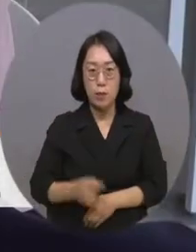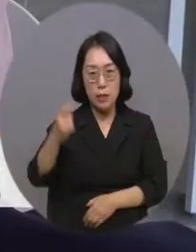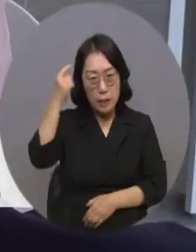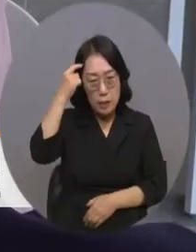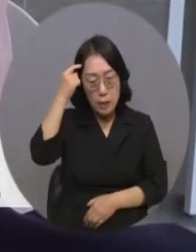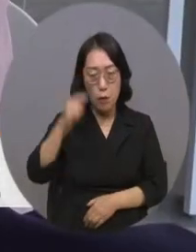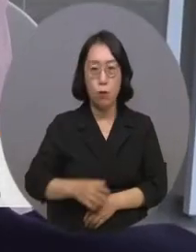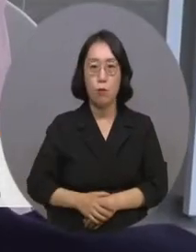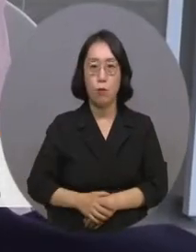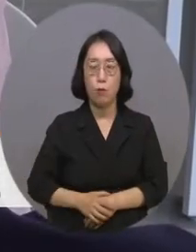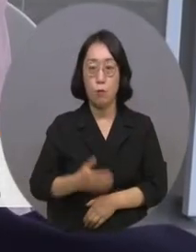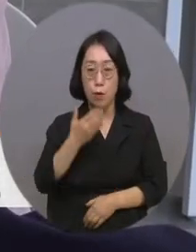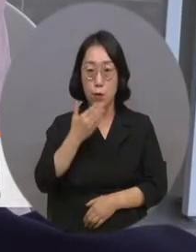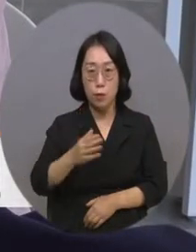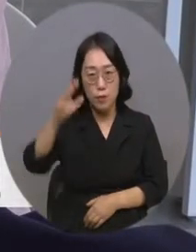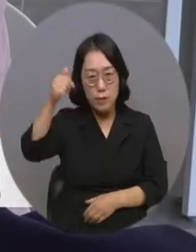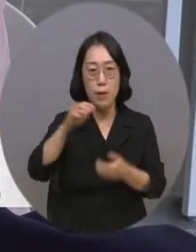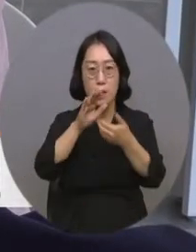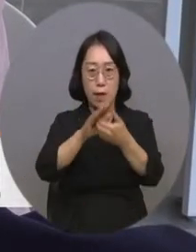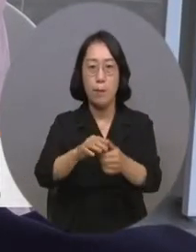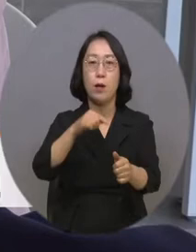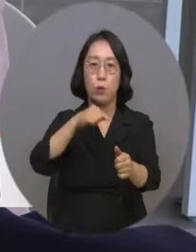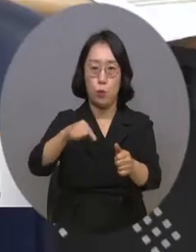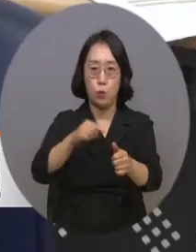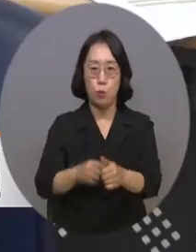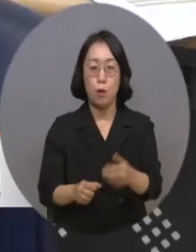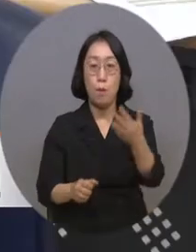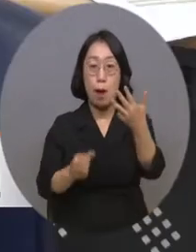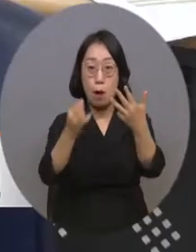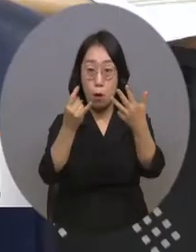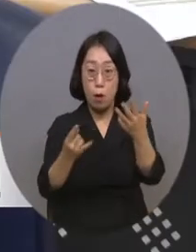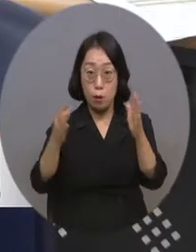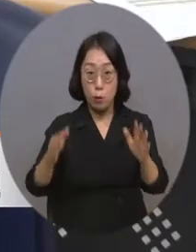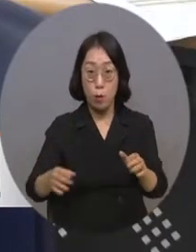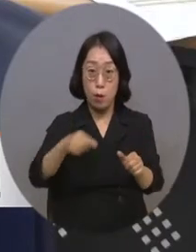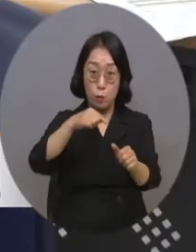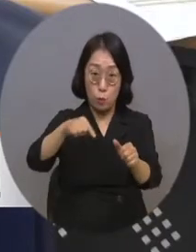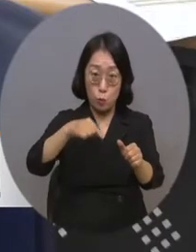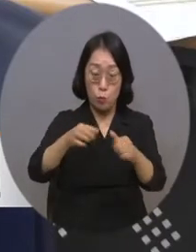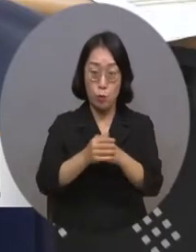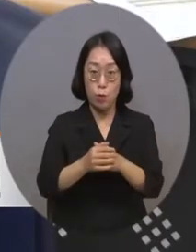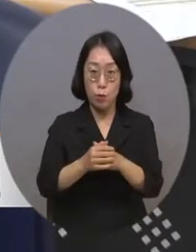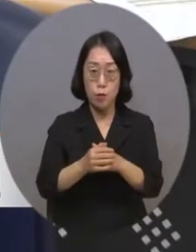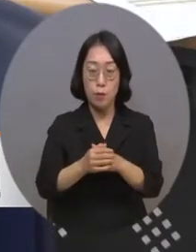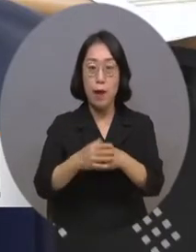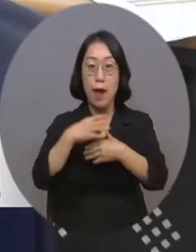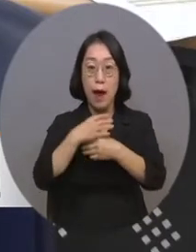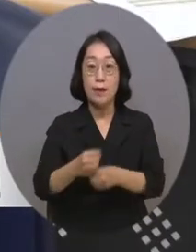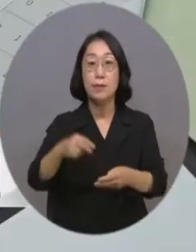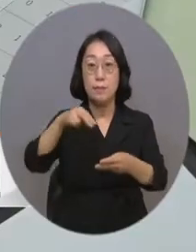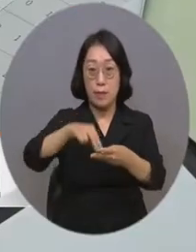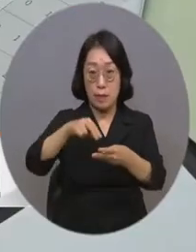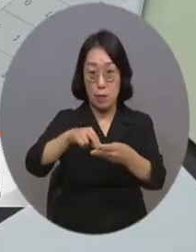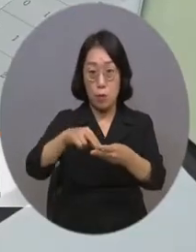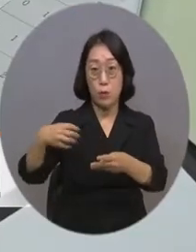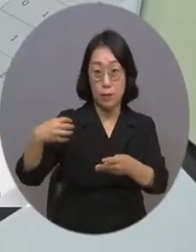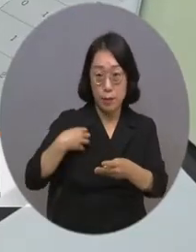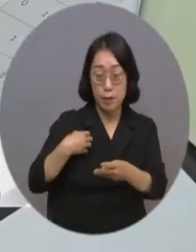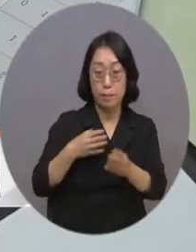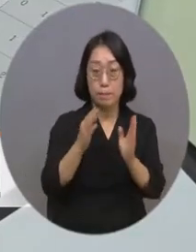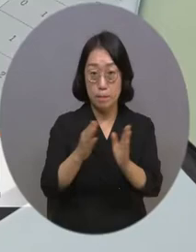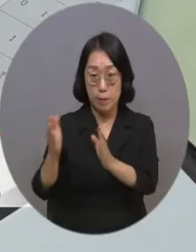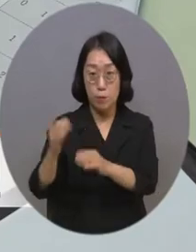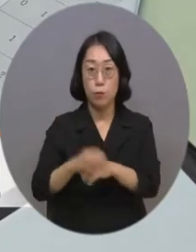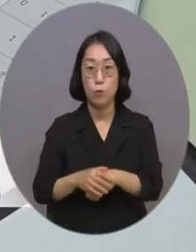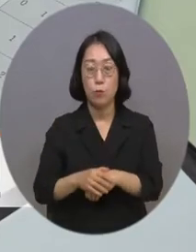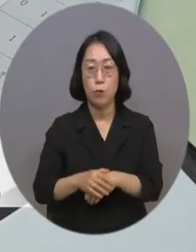예방교실을 진행합니다. 총 8회에 걸쳐서 진행되는 이번 교실은 원주시 치매안심센터와 진행하며 만 75세